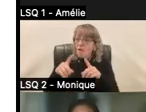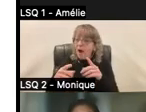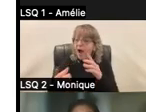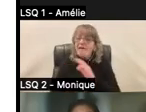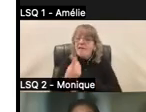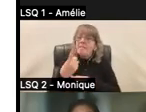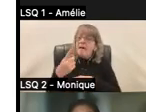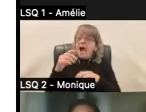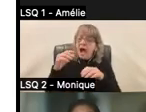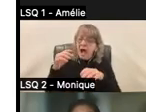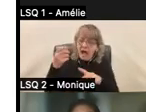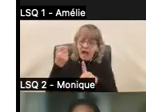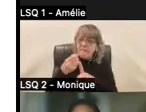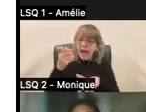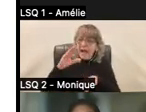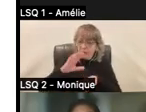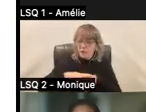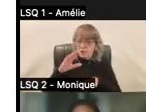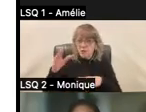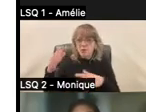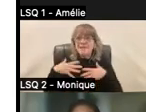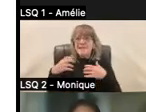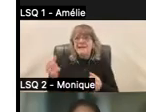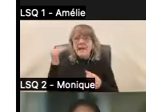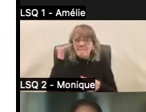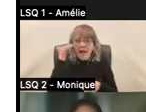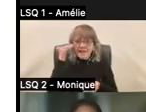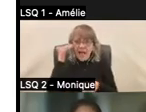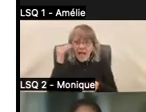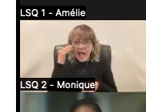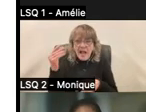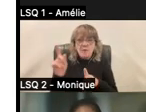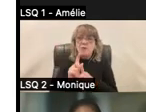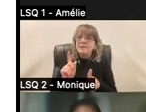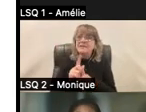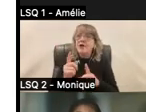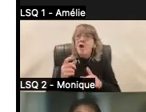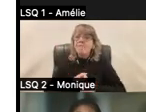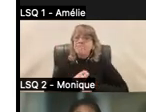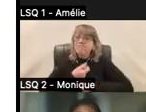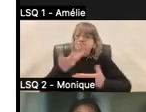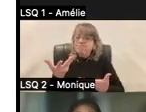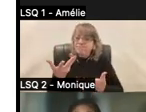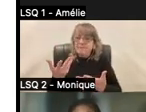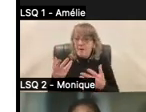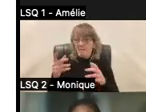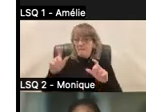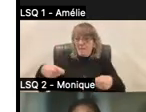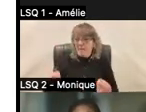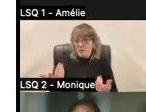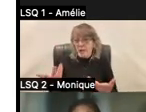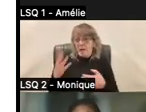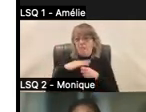mais ont un impact sur l'établissement et l'épanouissement. Les réponses les plus efficaces